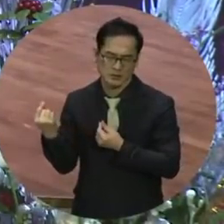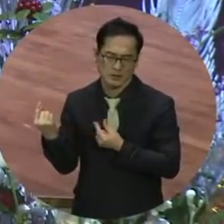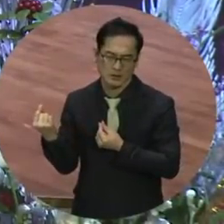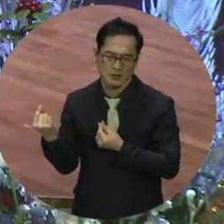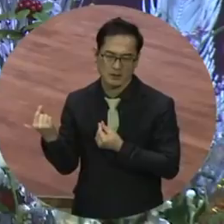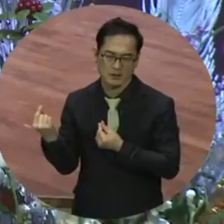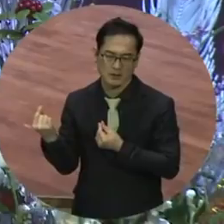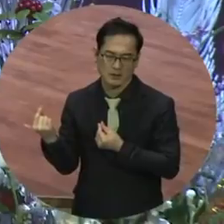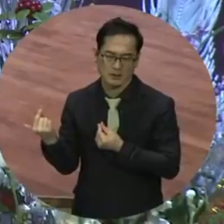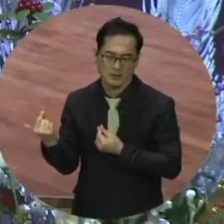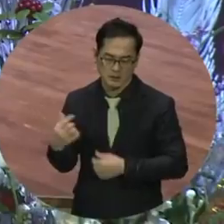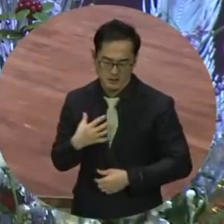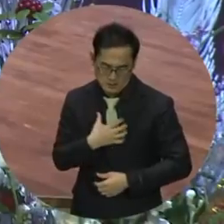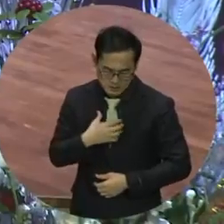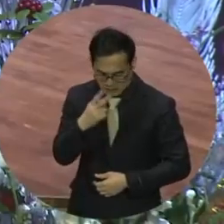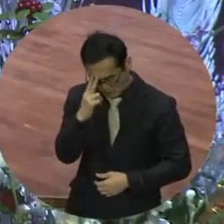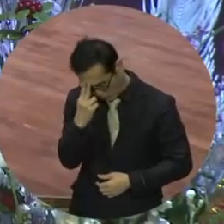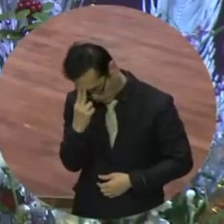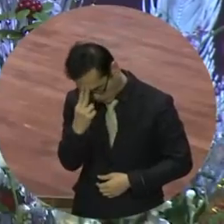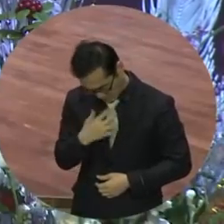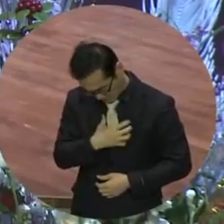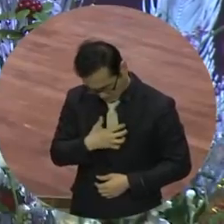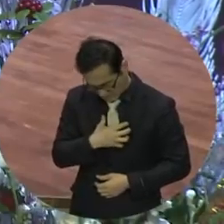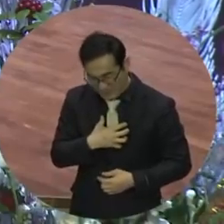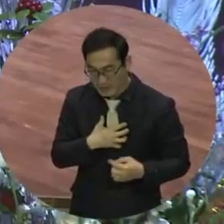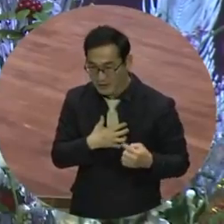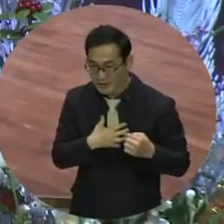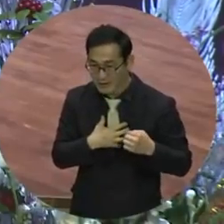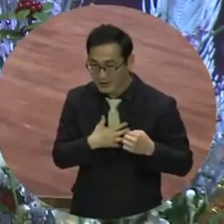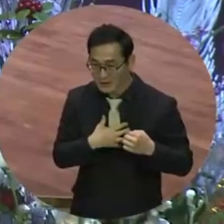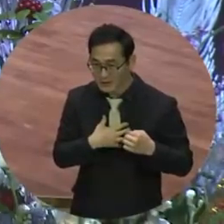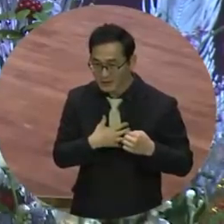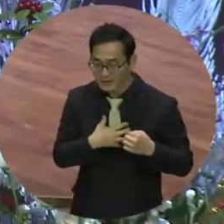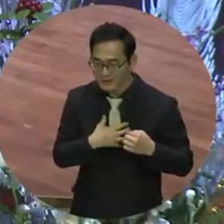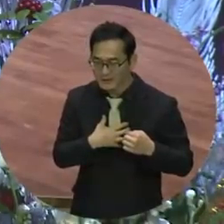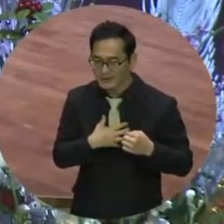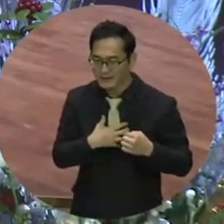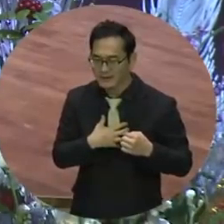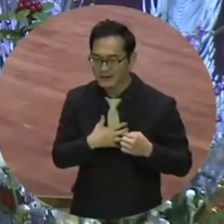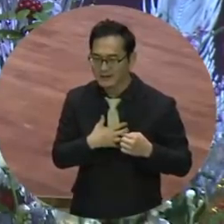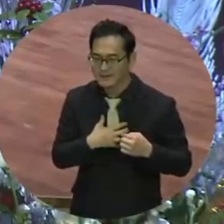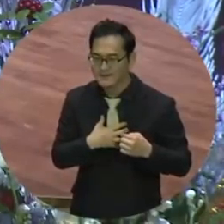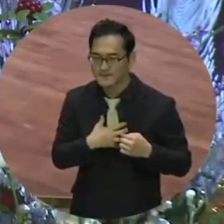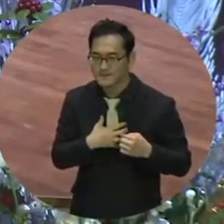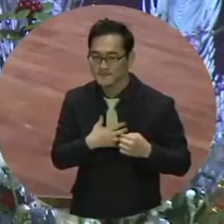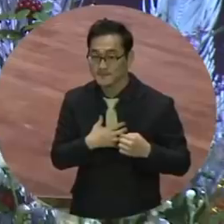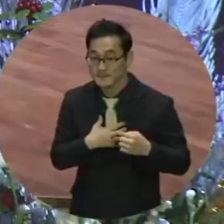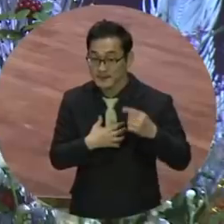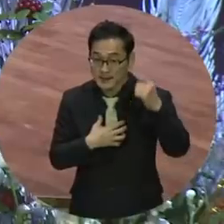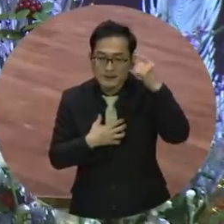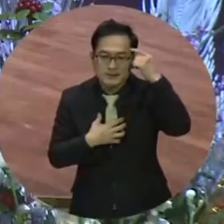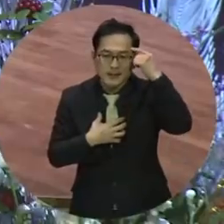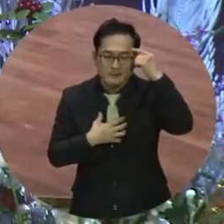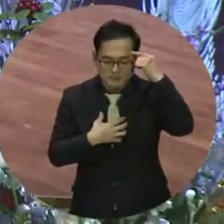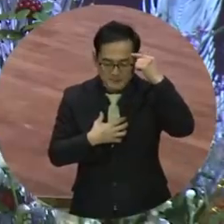여러분 염려 근심 의식을 하세요. 의식적으로 어떤 이유든지 간에